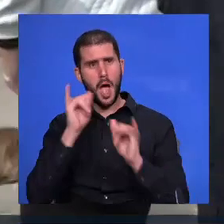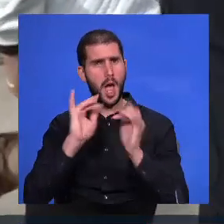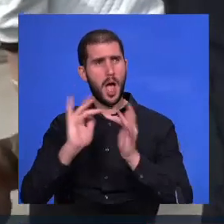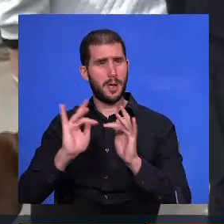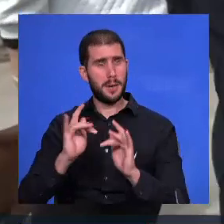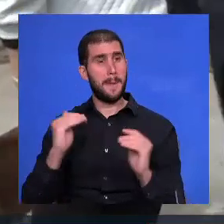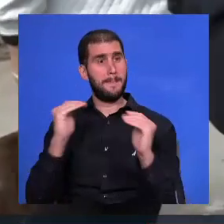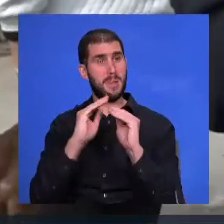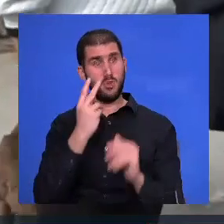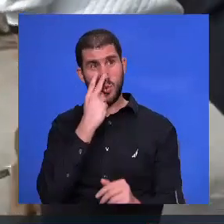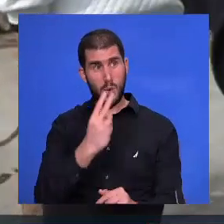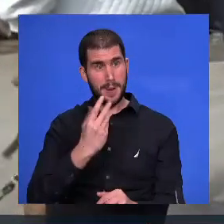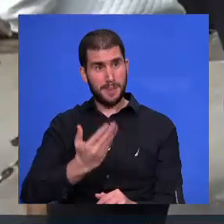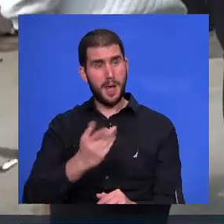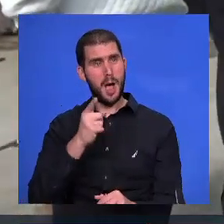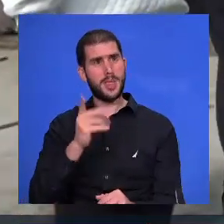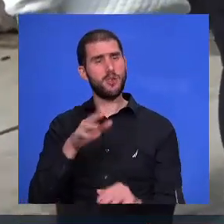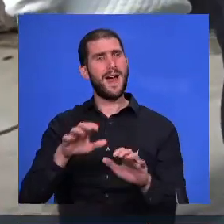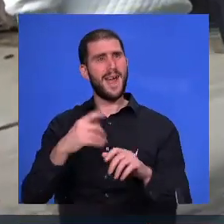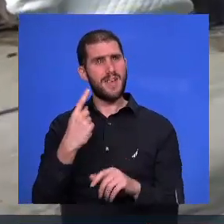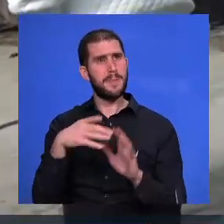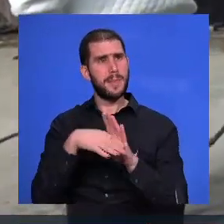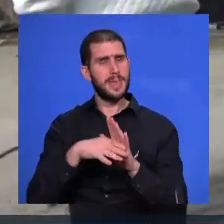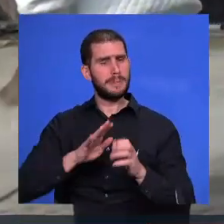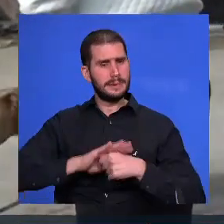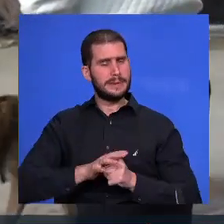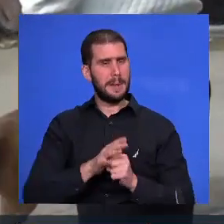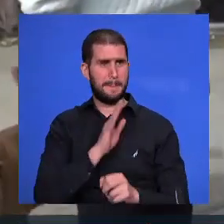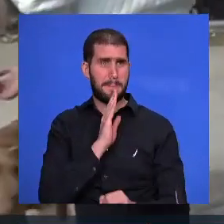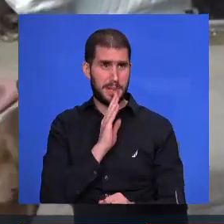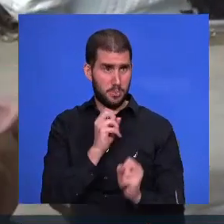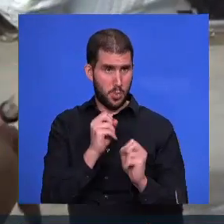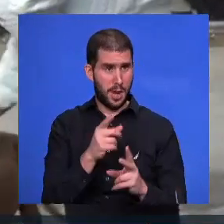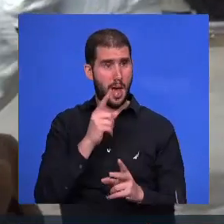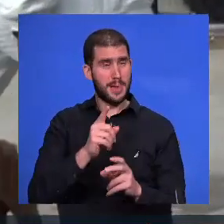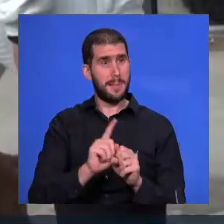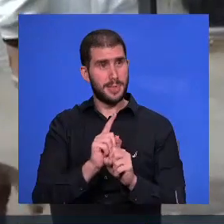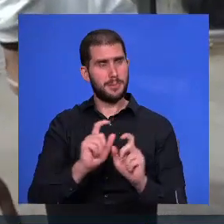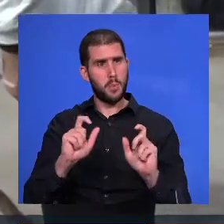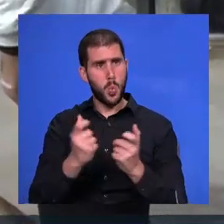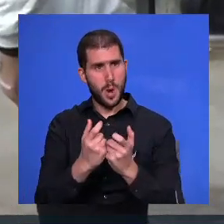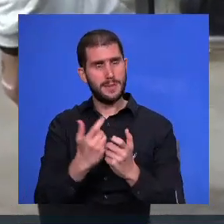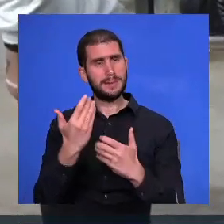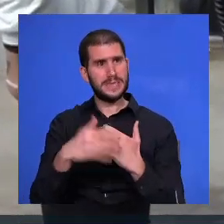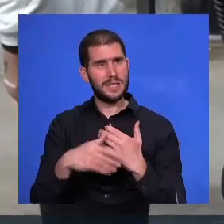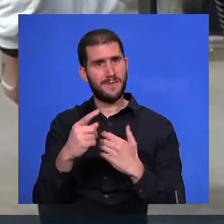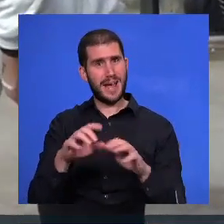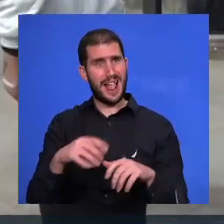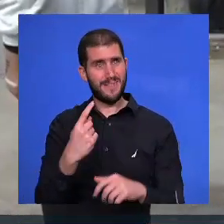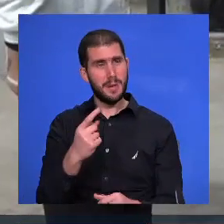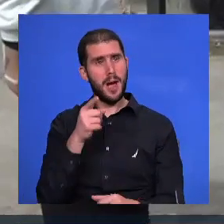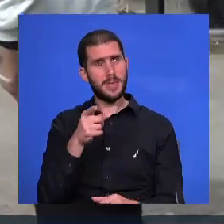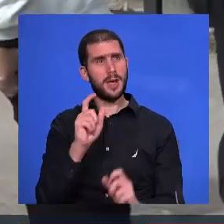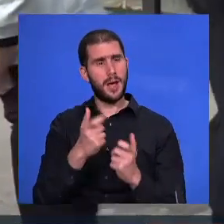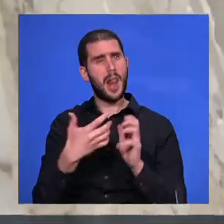בהתאם למה שאנחנו רואים כאן, אתה מחזיק פה בכלבים בתנאים מאוד בעייתיים, בסדר? אז אתה כרגע מעוקב בסיום הלקיחה של הכלבים, אתה